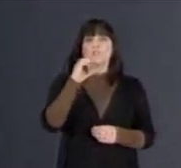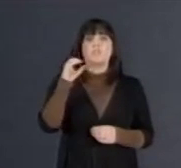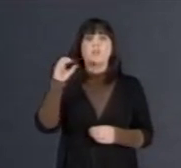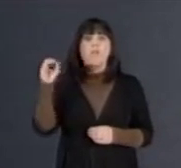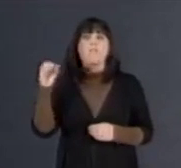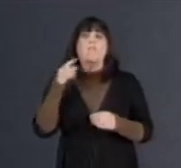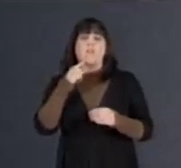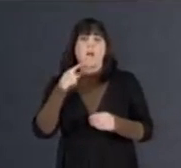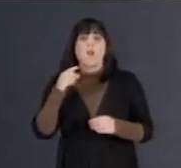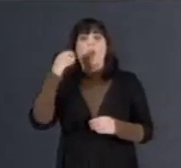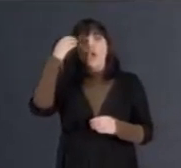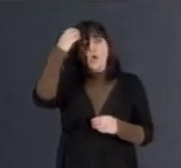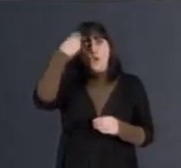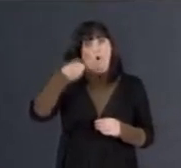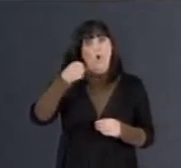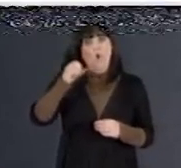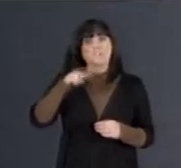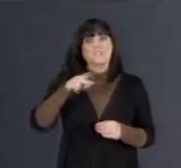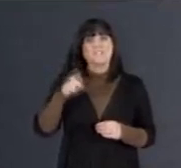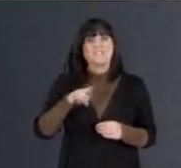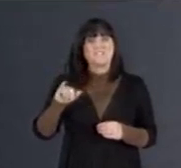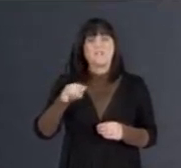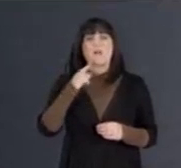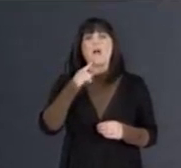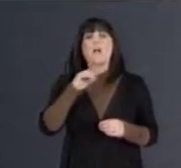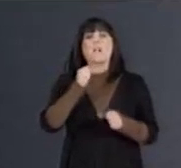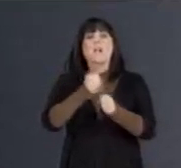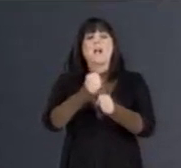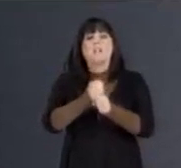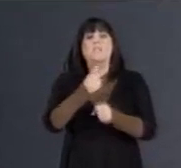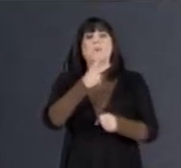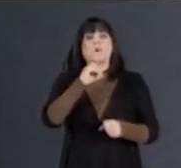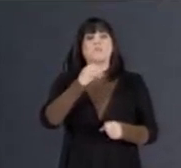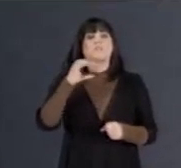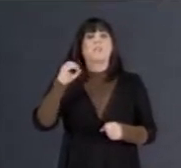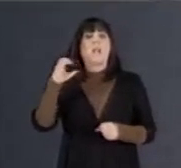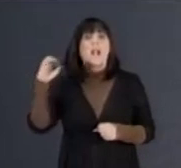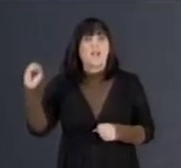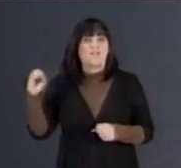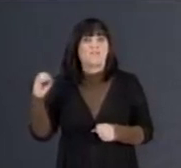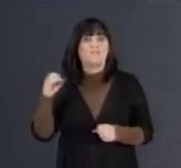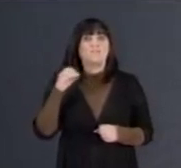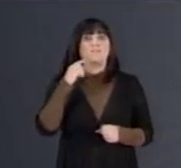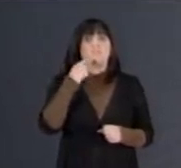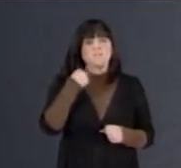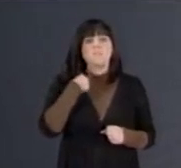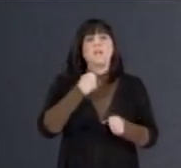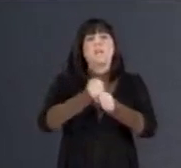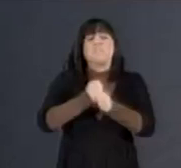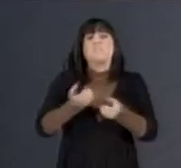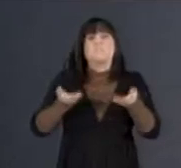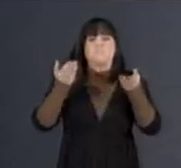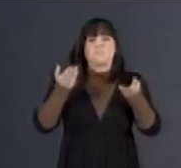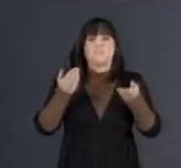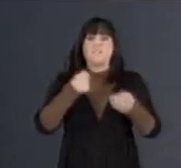muchos liktrad, tahtyp MCTAR, SanF-04